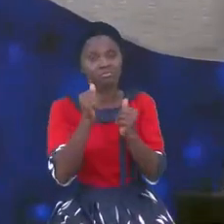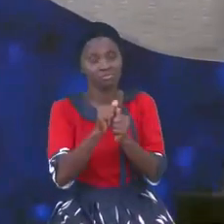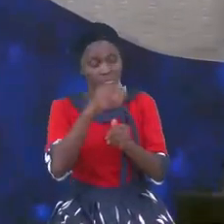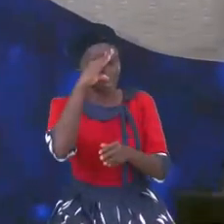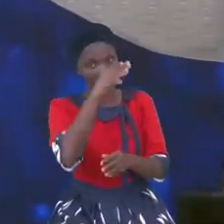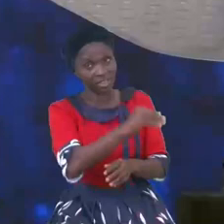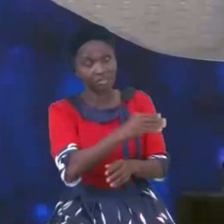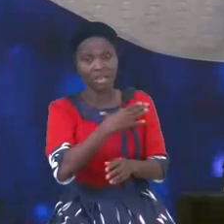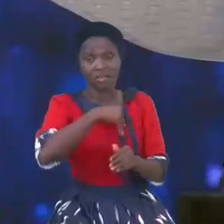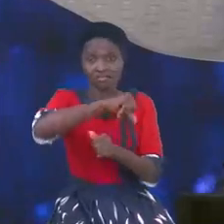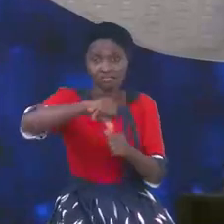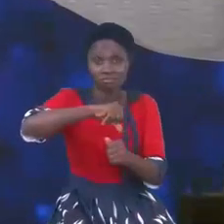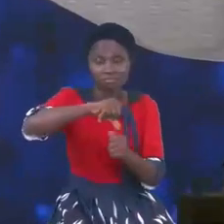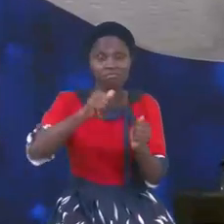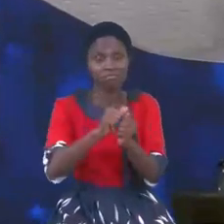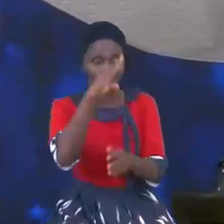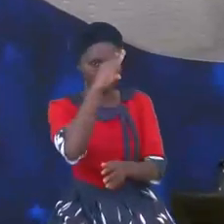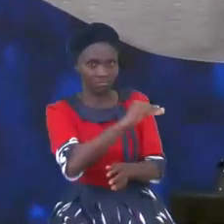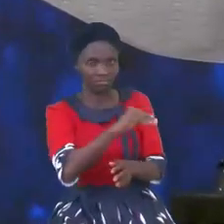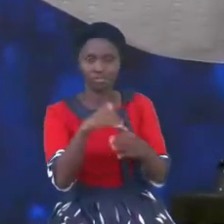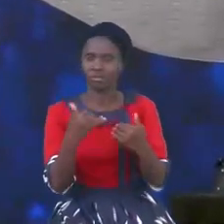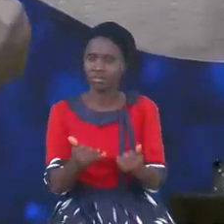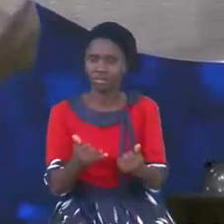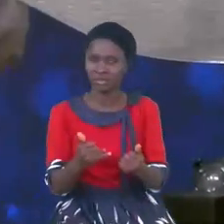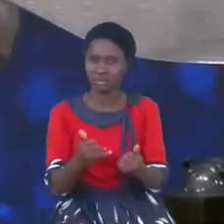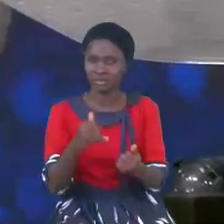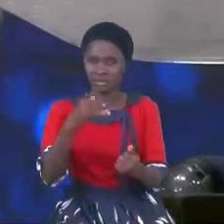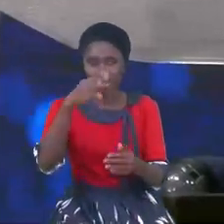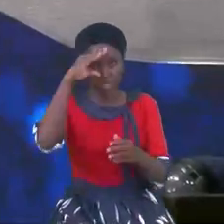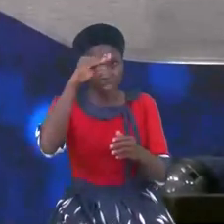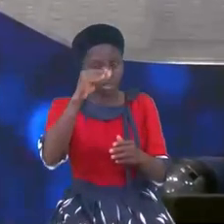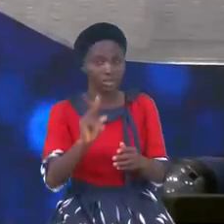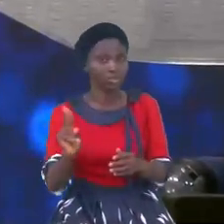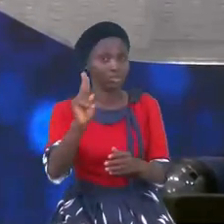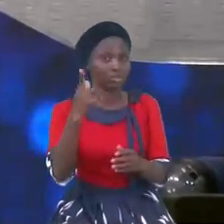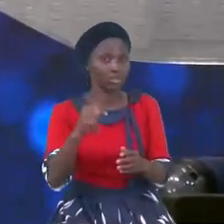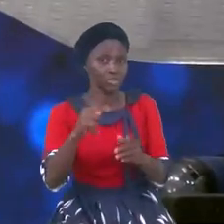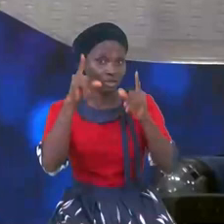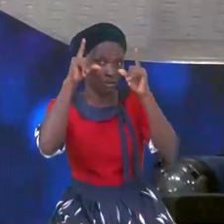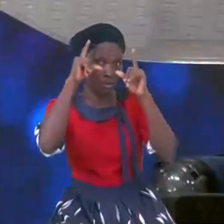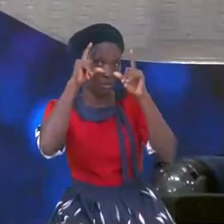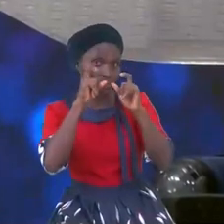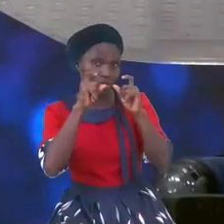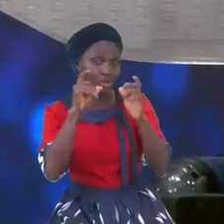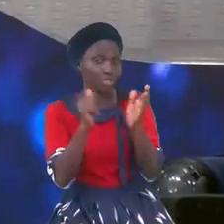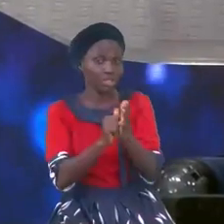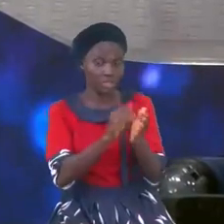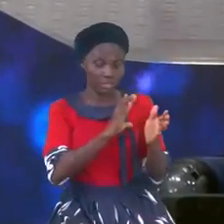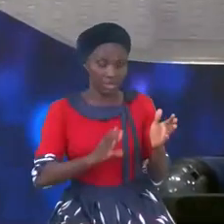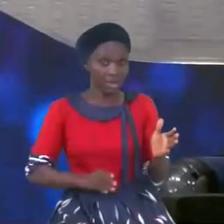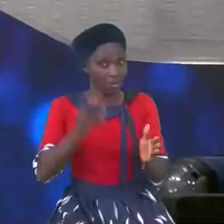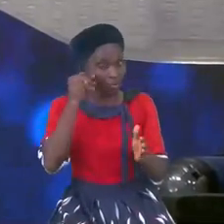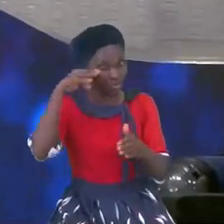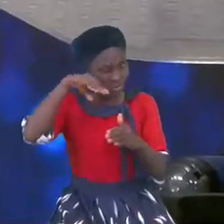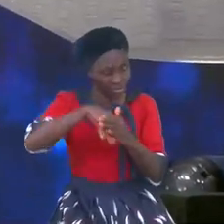lui. Et il utilise l'image que Christ est au-dedans d'eux. Mais